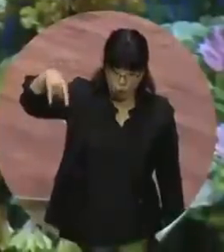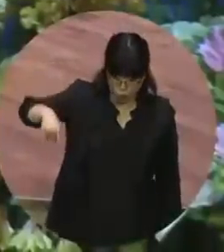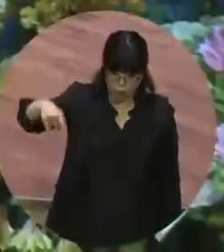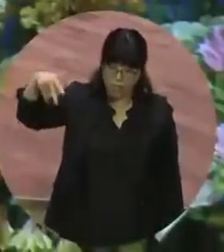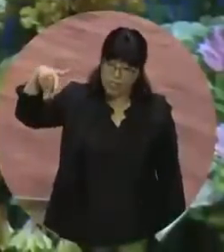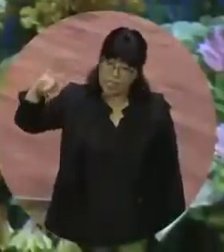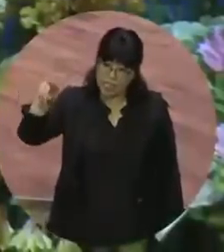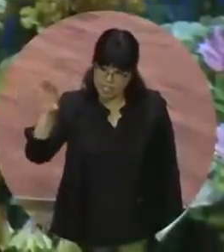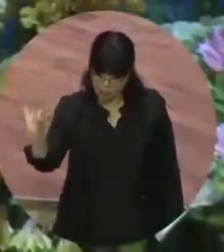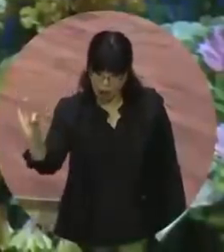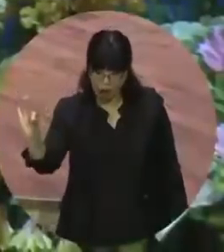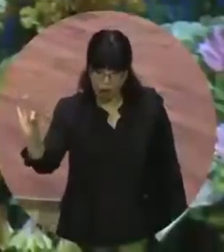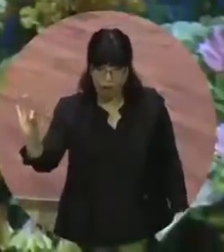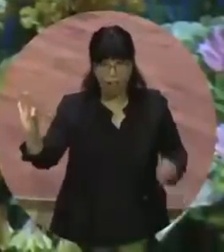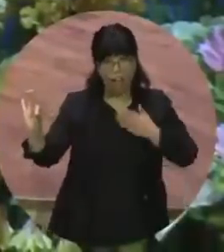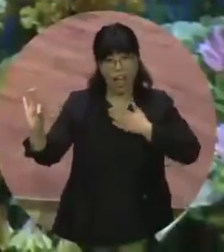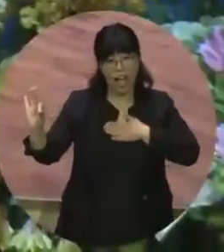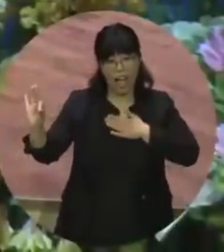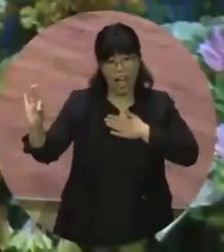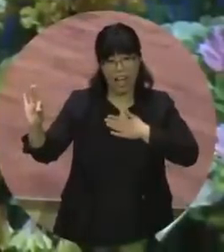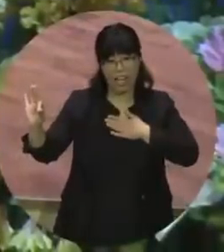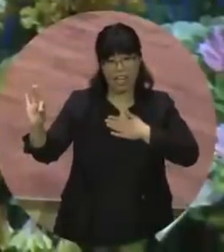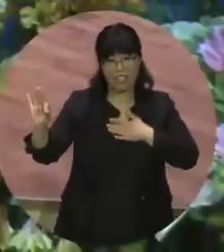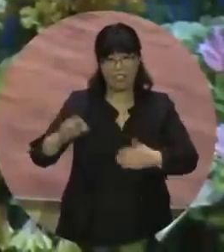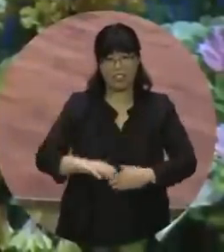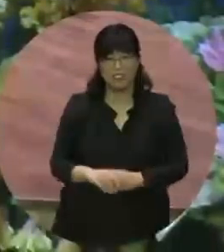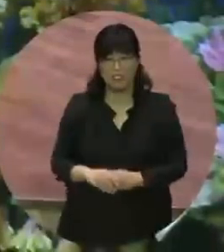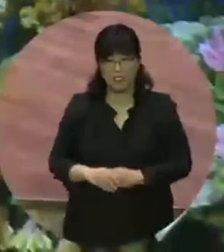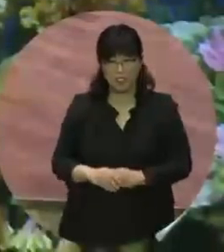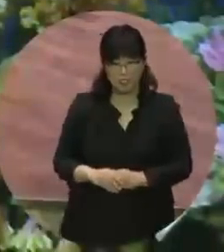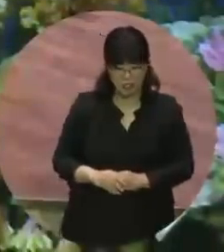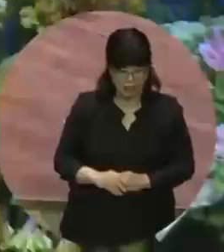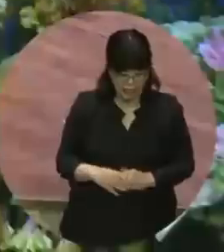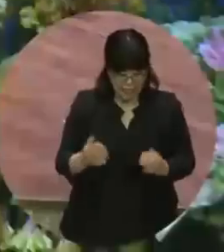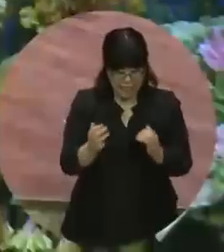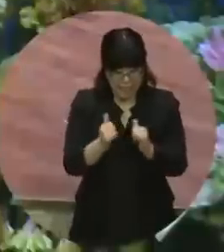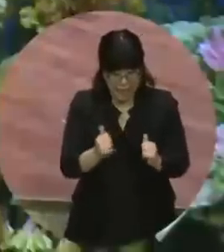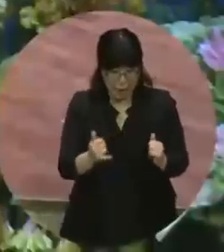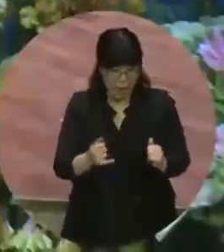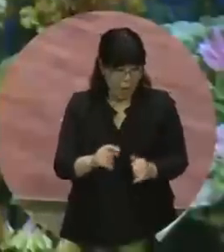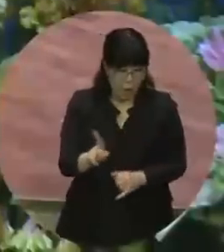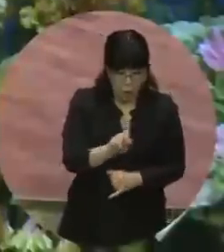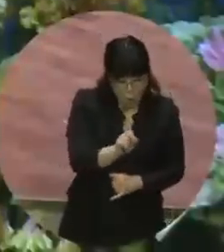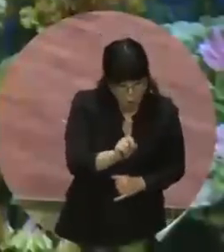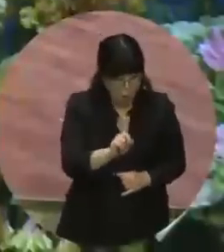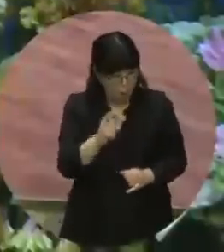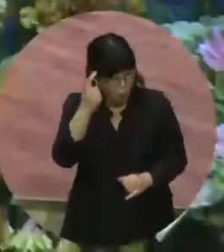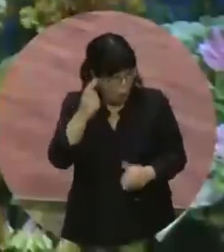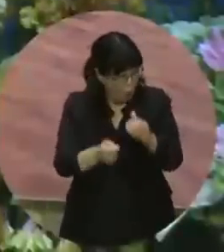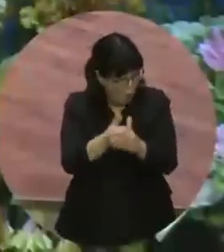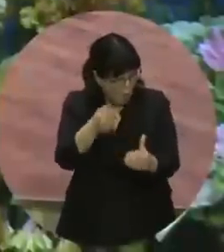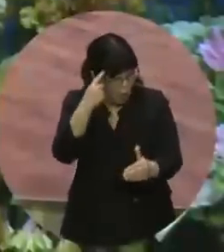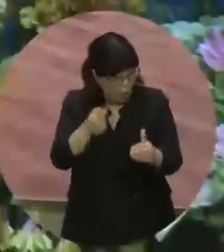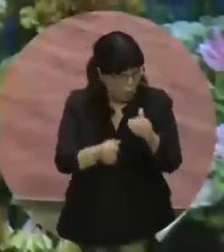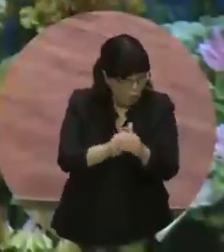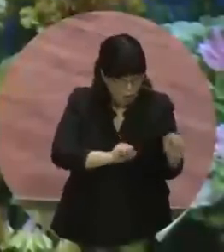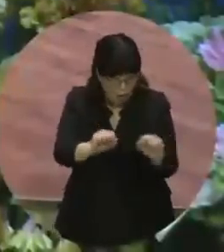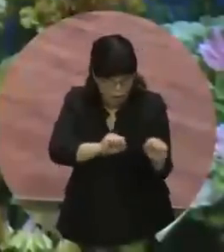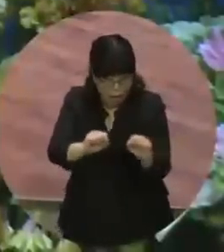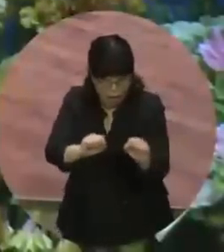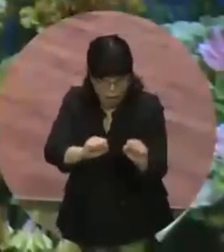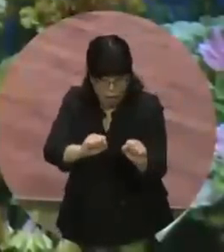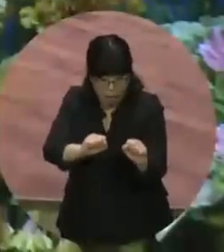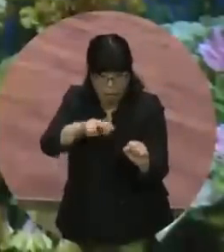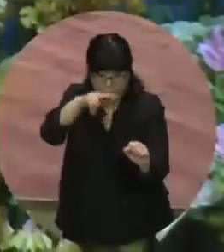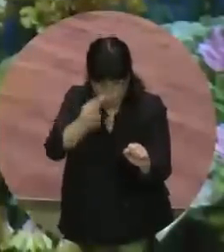부려도 결국은 반드시 이 바른 것으로 귀결을 되게 되어 있다. 바른 것, 바른 정자죠. 귀결을 되게 되어 있다. 그 길로 가게 되어